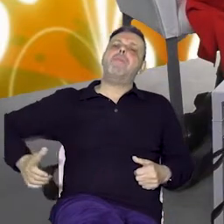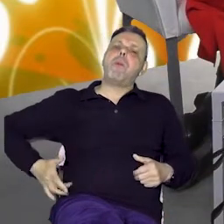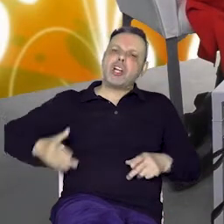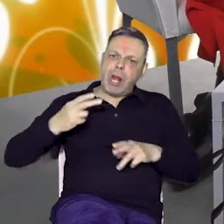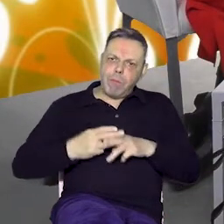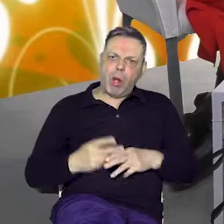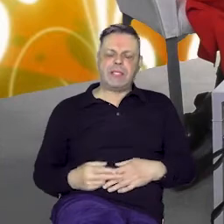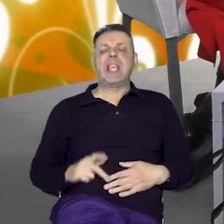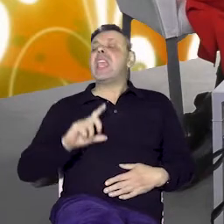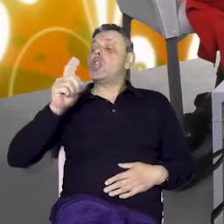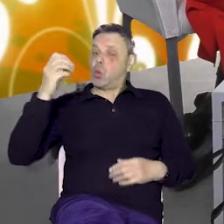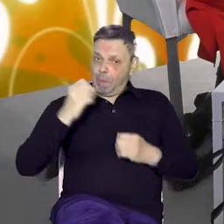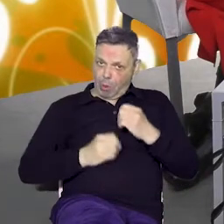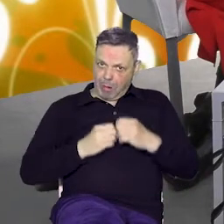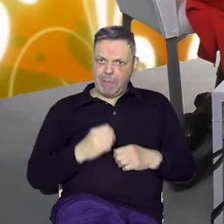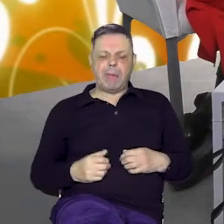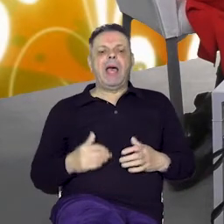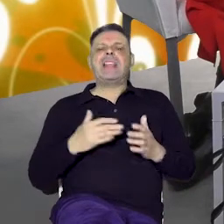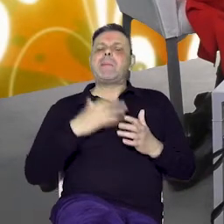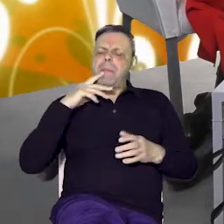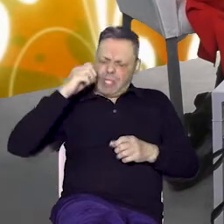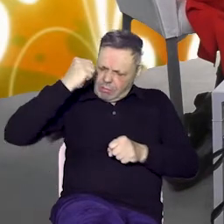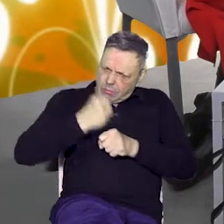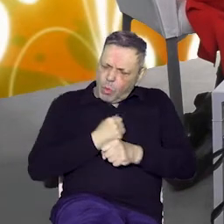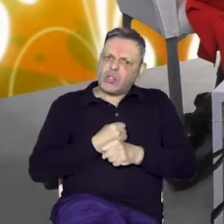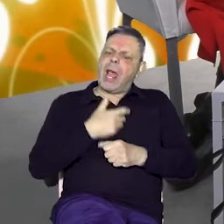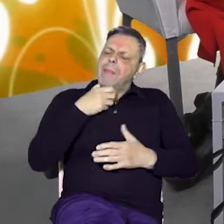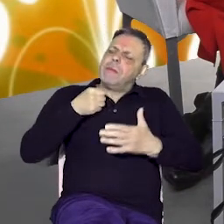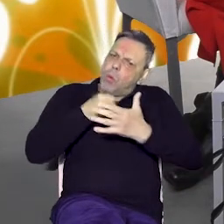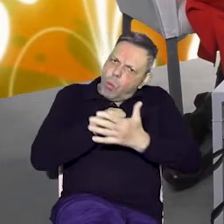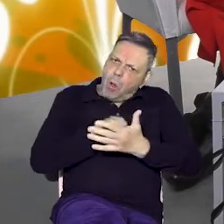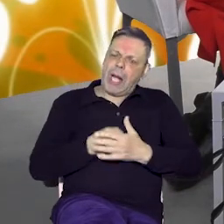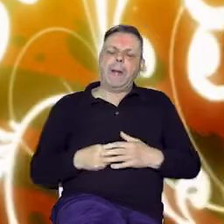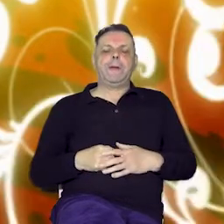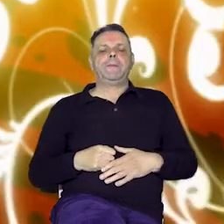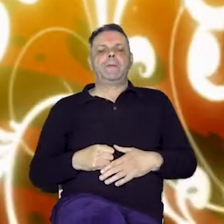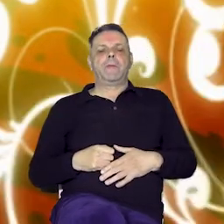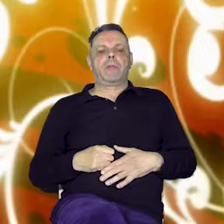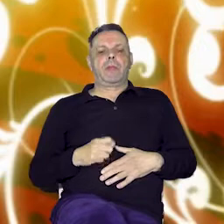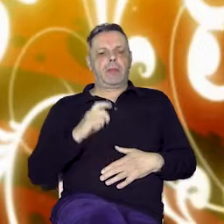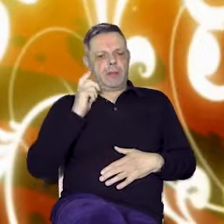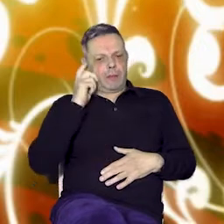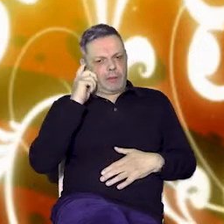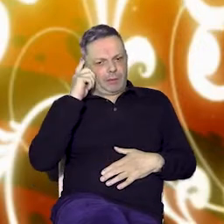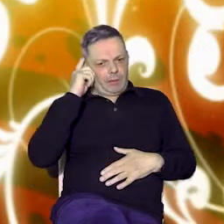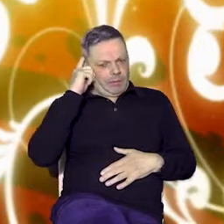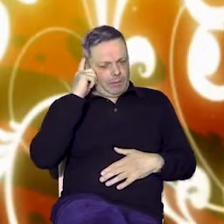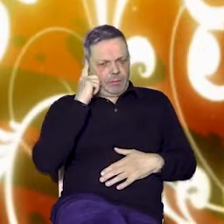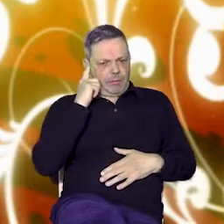i sa ostalim problemima. Treba biti ustrajan i biti uporan. Upor. Zapravo,